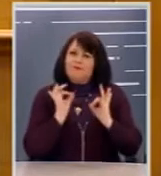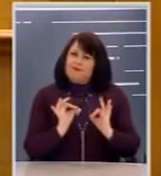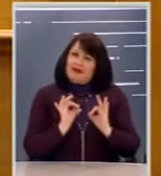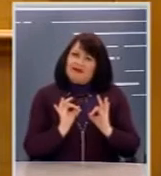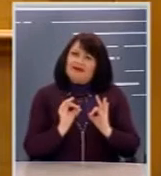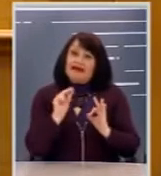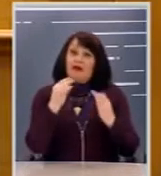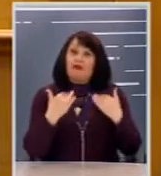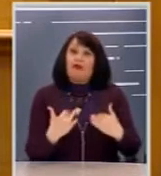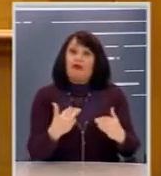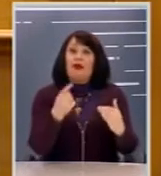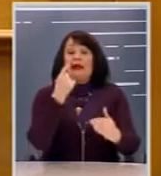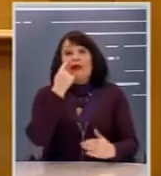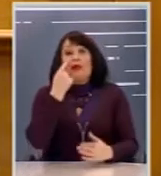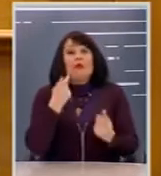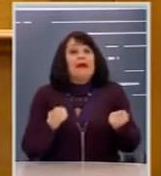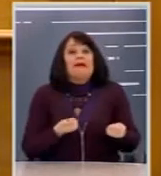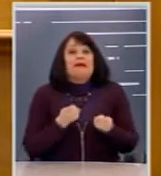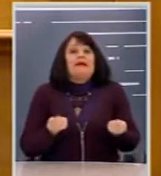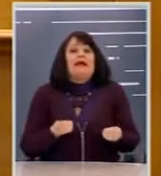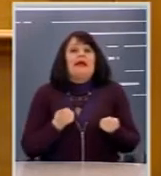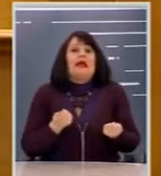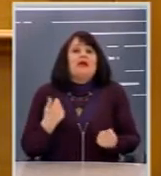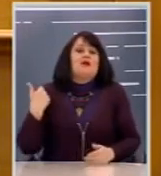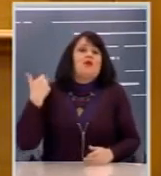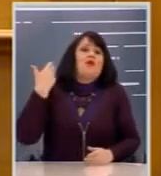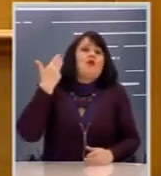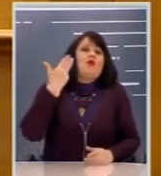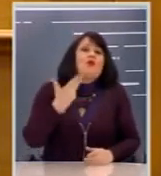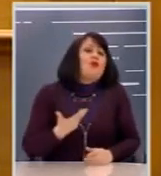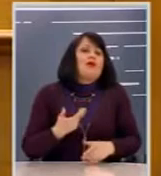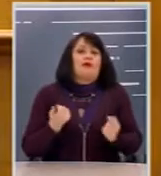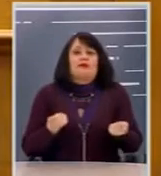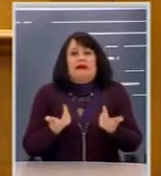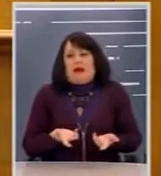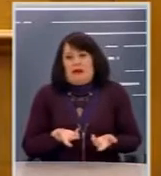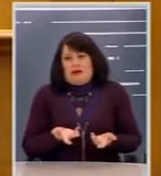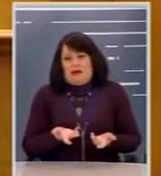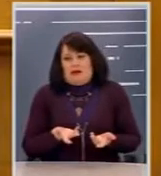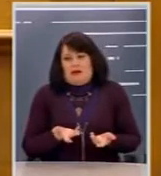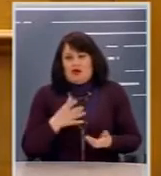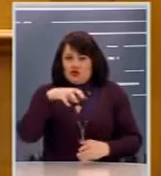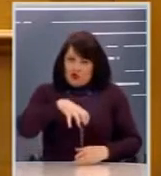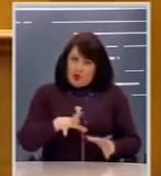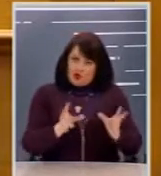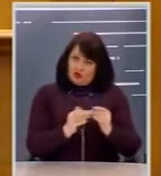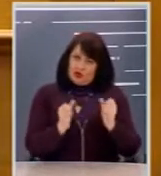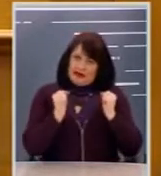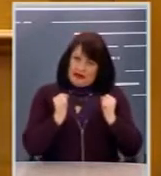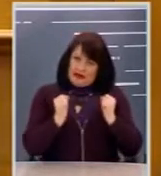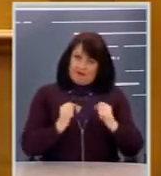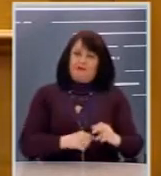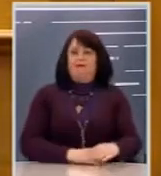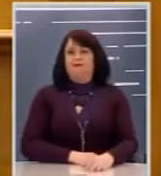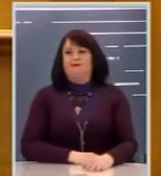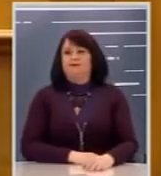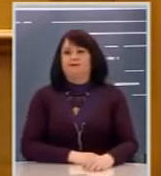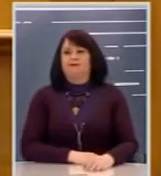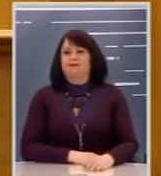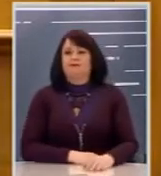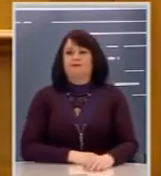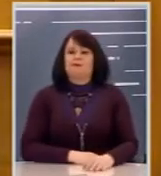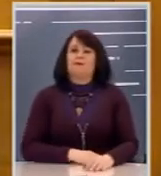της Βουλής το τι συνέβη όλο αυτό το χρονικό διάστημα στο χώρο της υγείας. Και εδώ υπάρχει